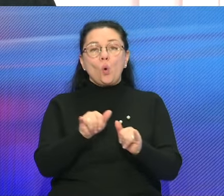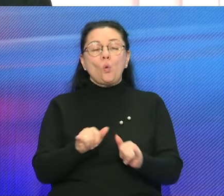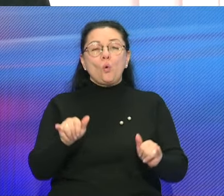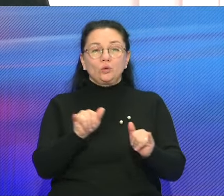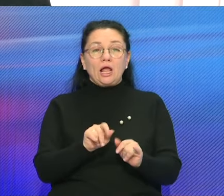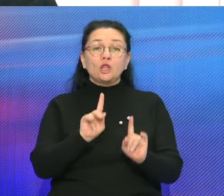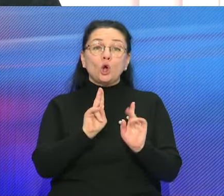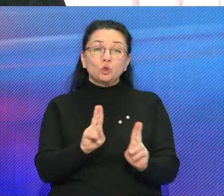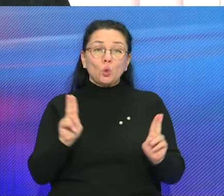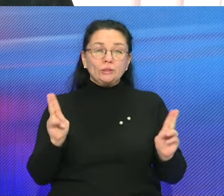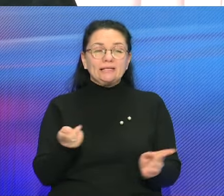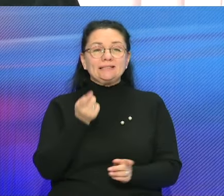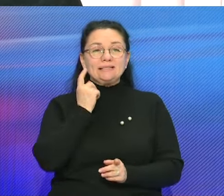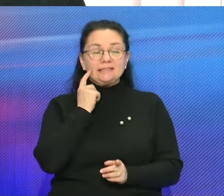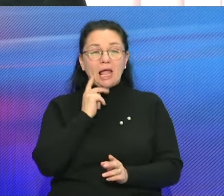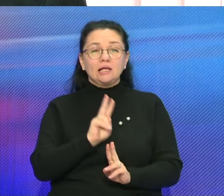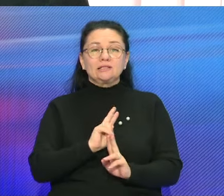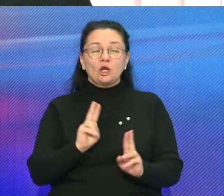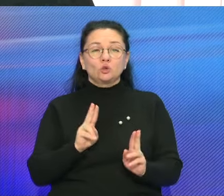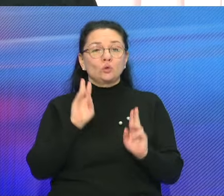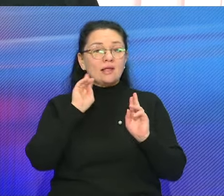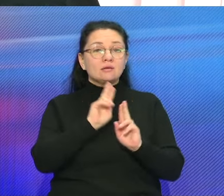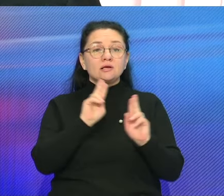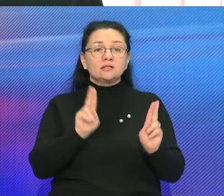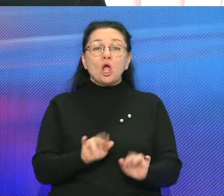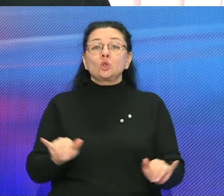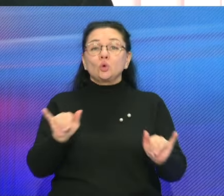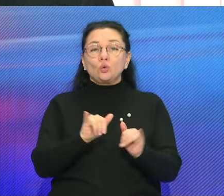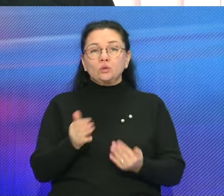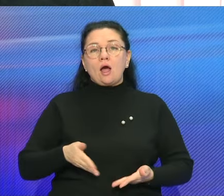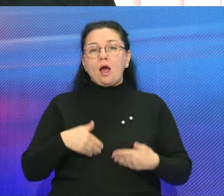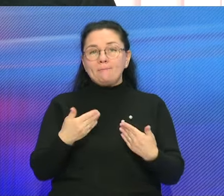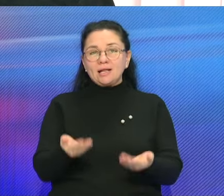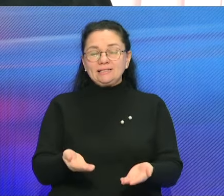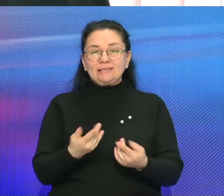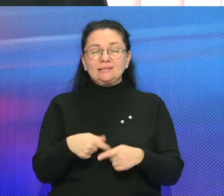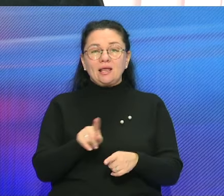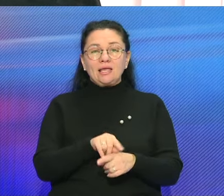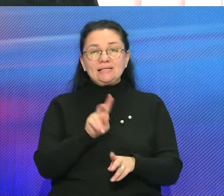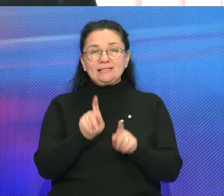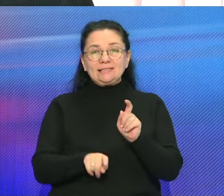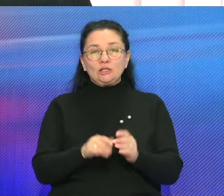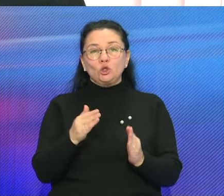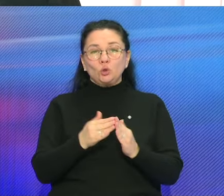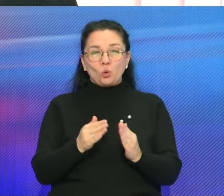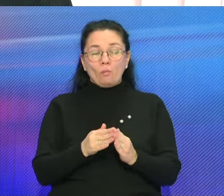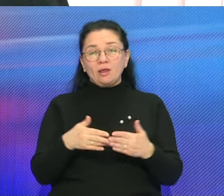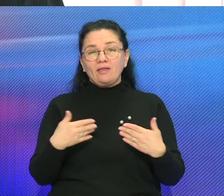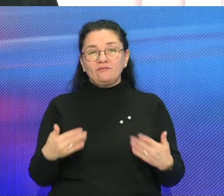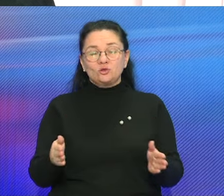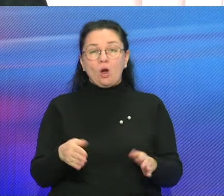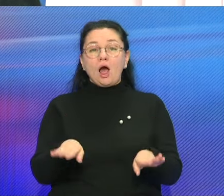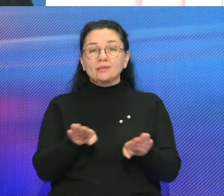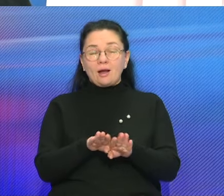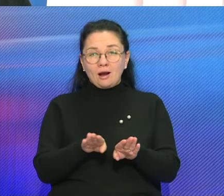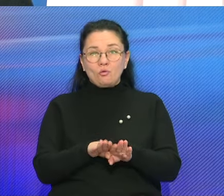кто-то стесняется, кто-то не знает, куда обратиться. И поэтому вот сидит дома и все. А вот эта ярмарка, она